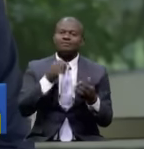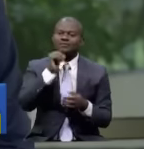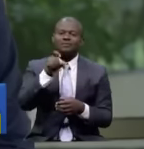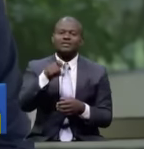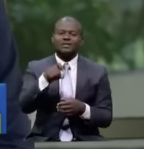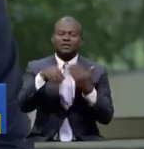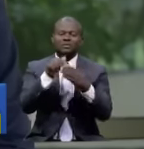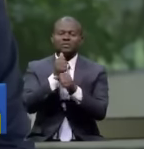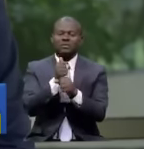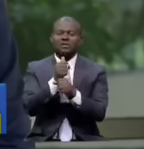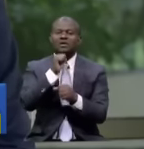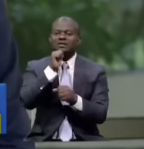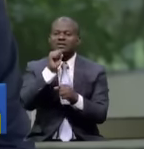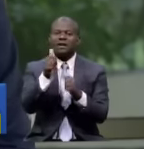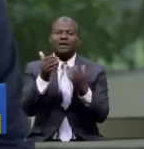bitakwiriye kuba bikoreka